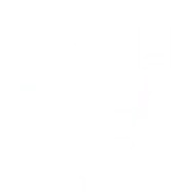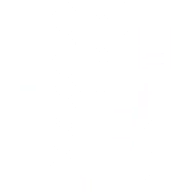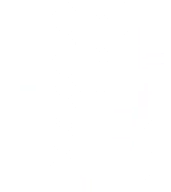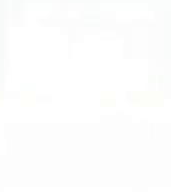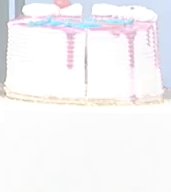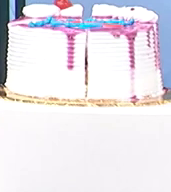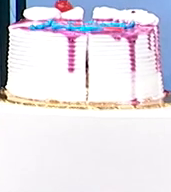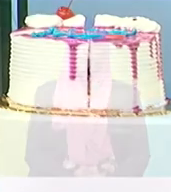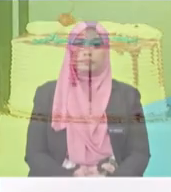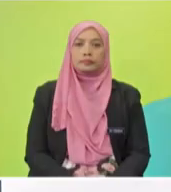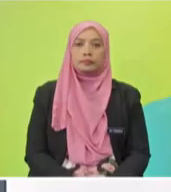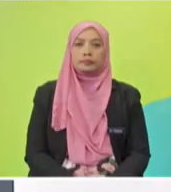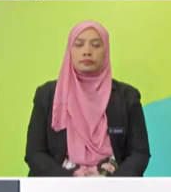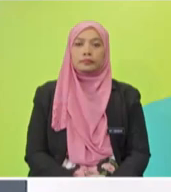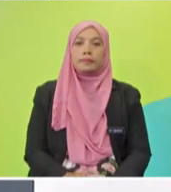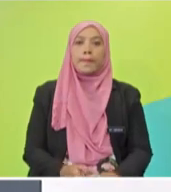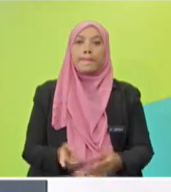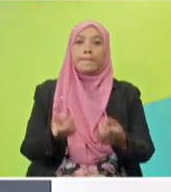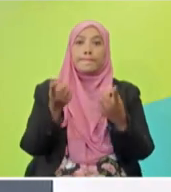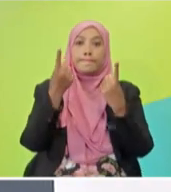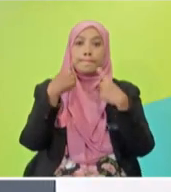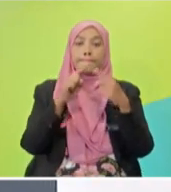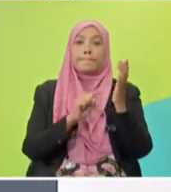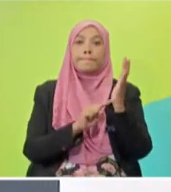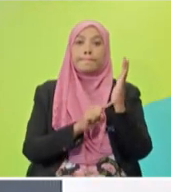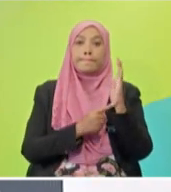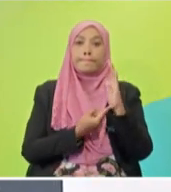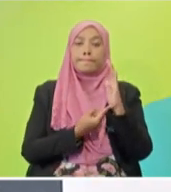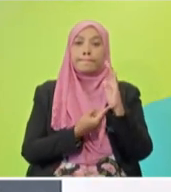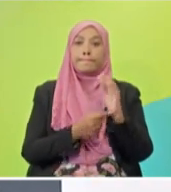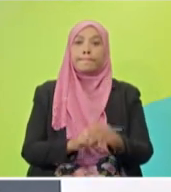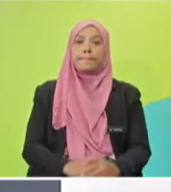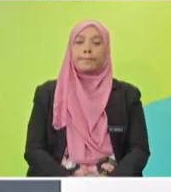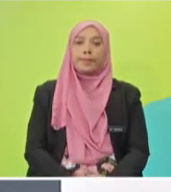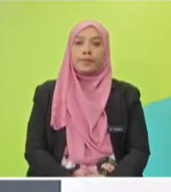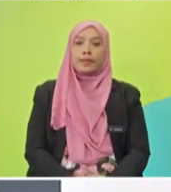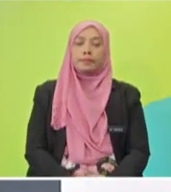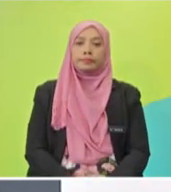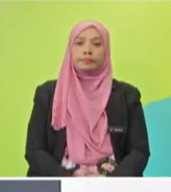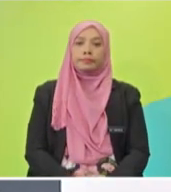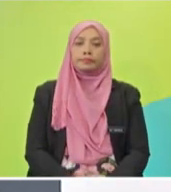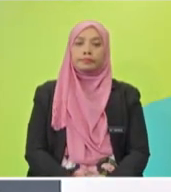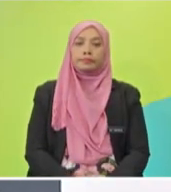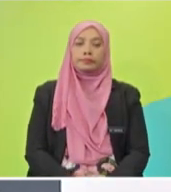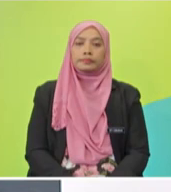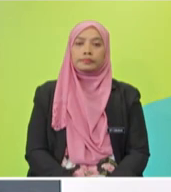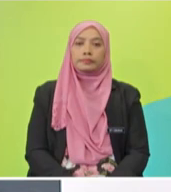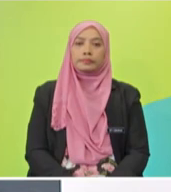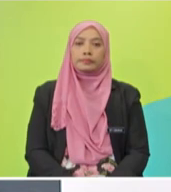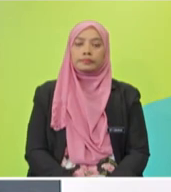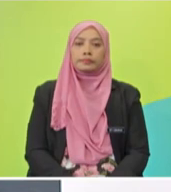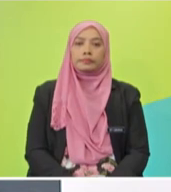KPM. Kembali semula menonton slot Mendengar Rendah di Didik TV KPM. Mata pelajaran kita pada hari ini